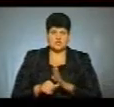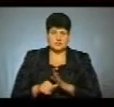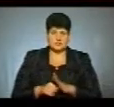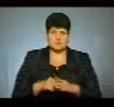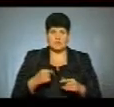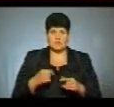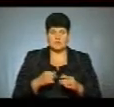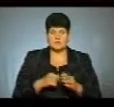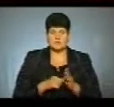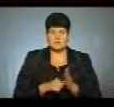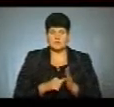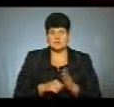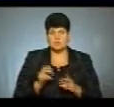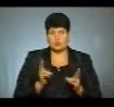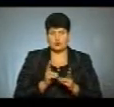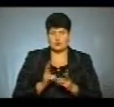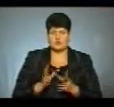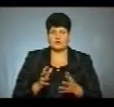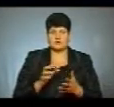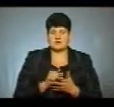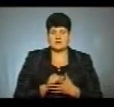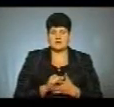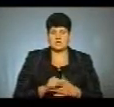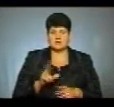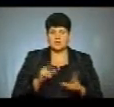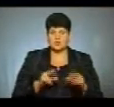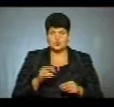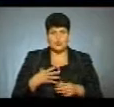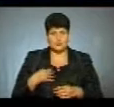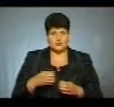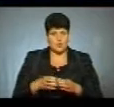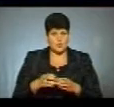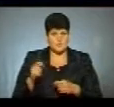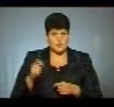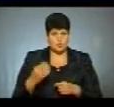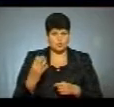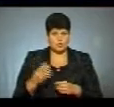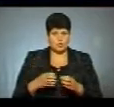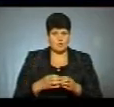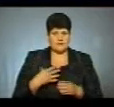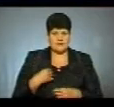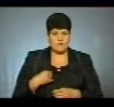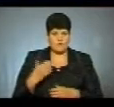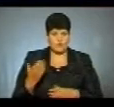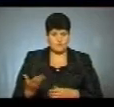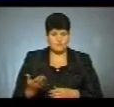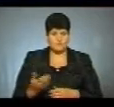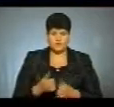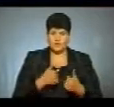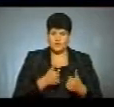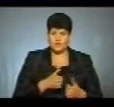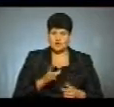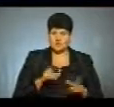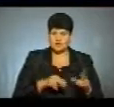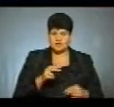зайняти, стати чемпіоном наших змагань. Шанси хороші у львовської команди, приїхали 4 команди зі Львова. Хороший шанс